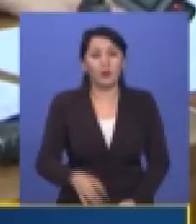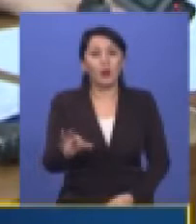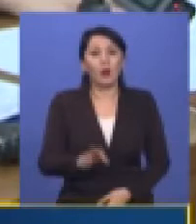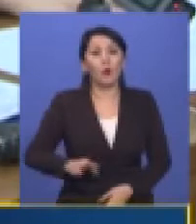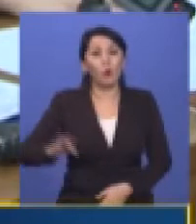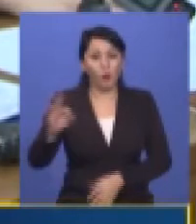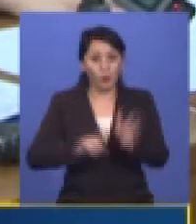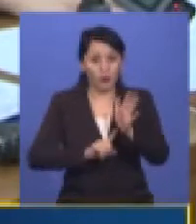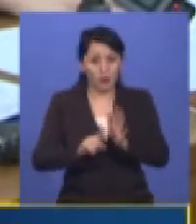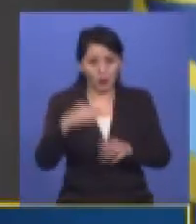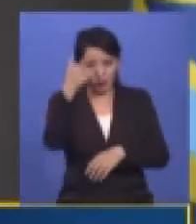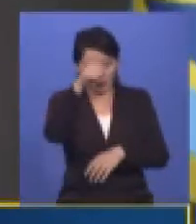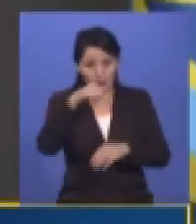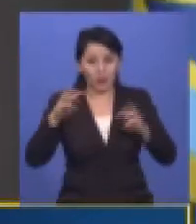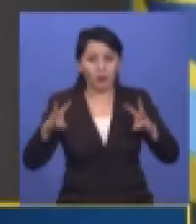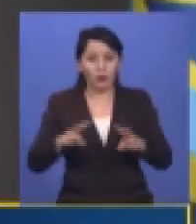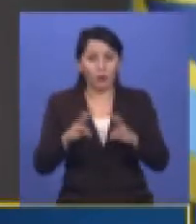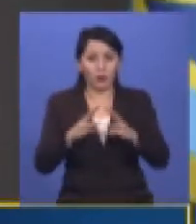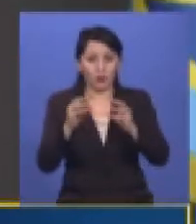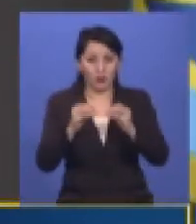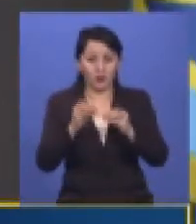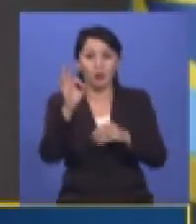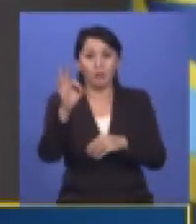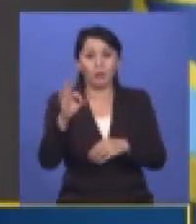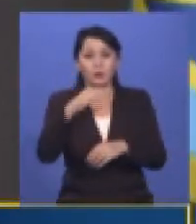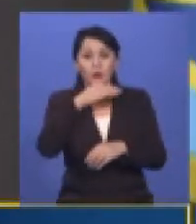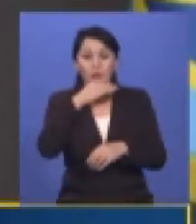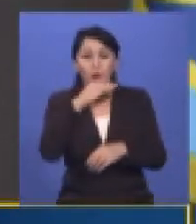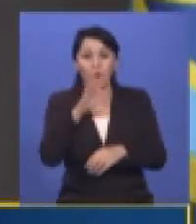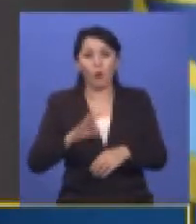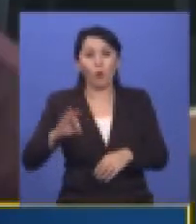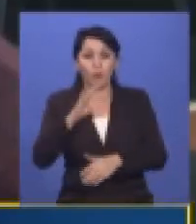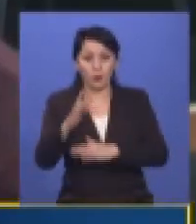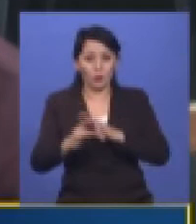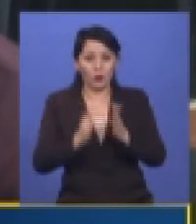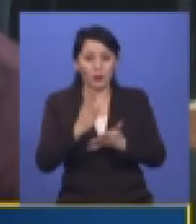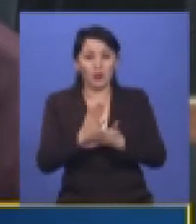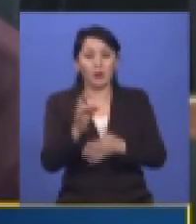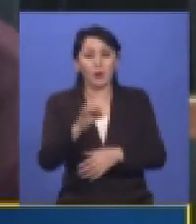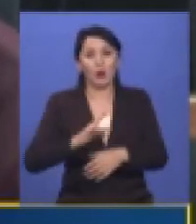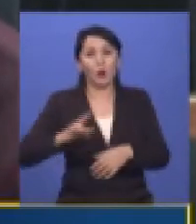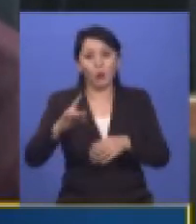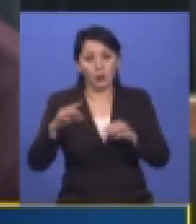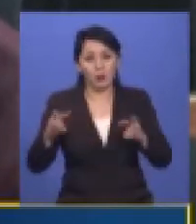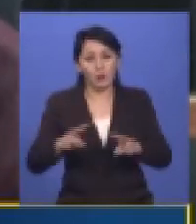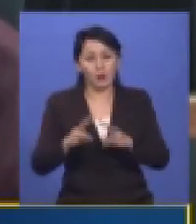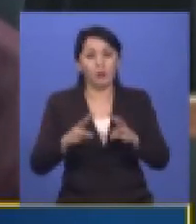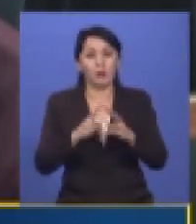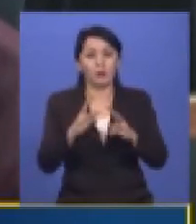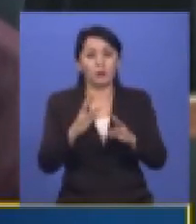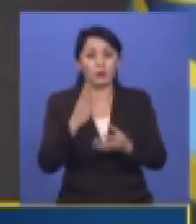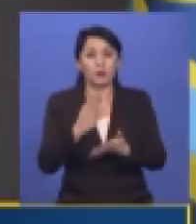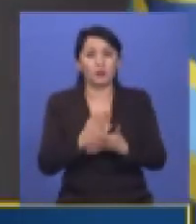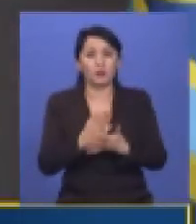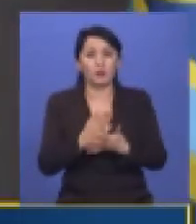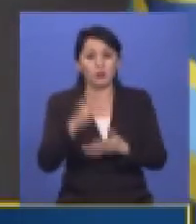Облыста жыл басынан бері өрт саны 10%-ке өскен. Ең көп жағдай облыс орталығында тіркелген. Аудандарда да қызыл жалын бас көтеруін доғарар